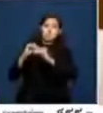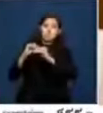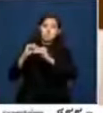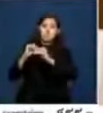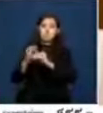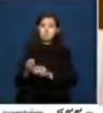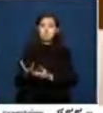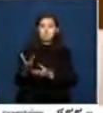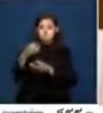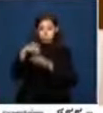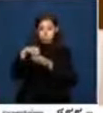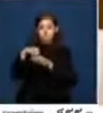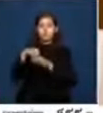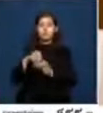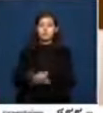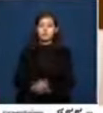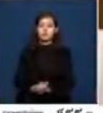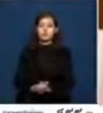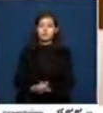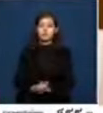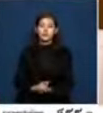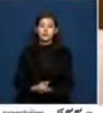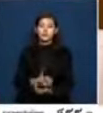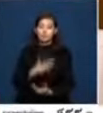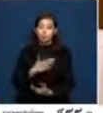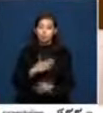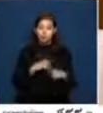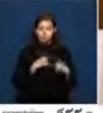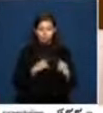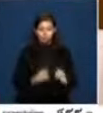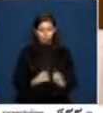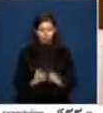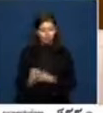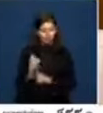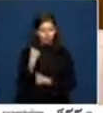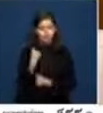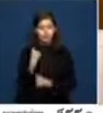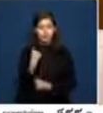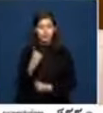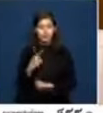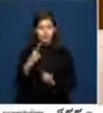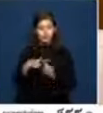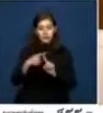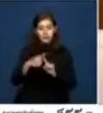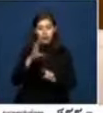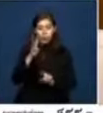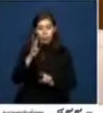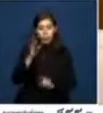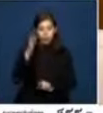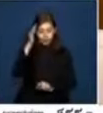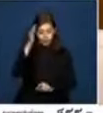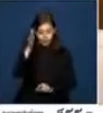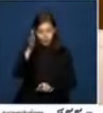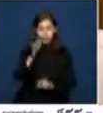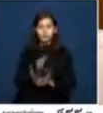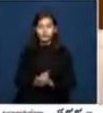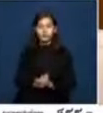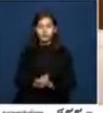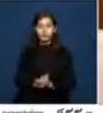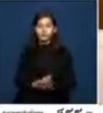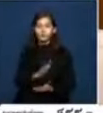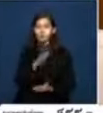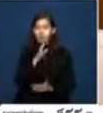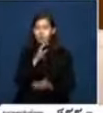ใจว่าในอีก 6เดือนข้างหน้าเมื่อผมทำระบบฟีดเดอร์